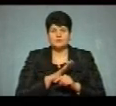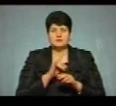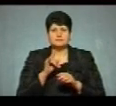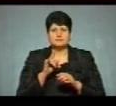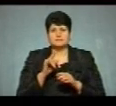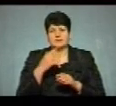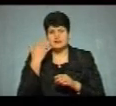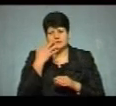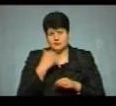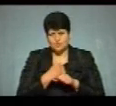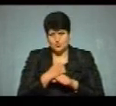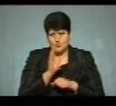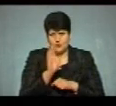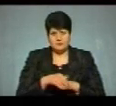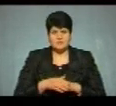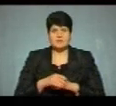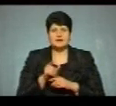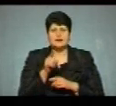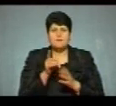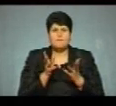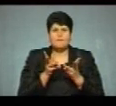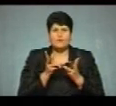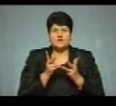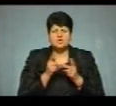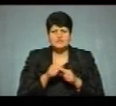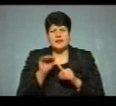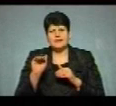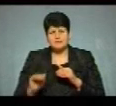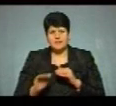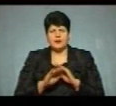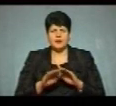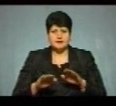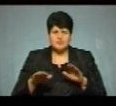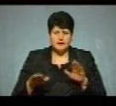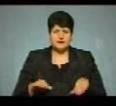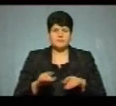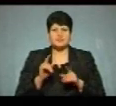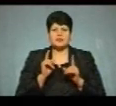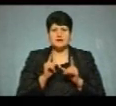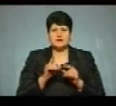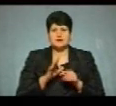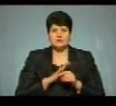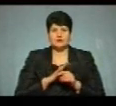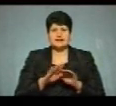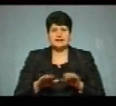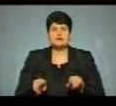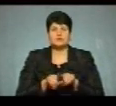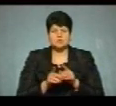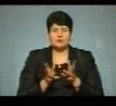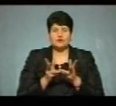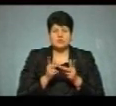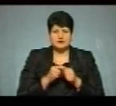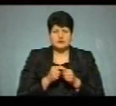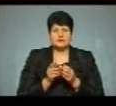бо було, вони там посчитали і малих дітей, і які тільки були діти посчитали,